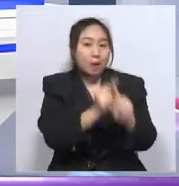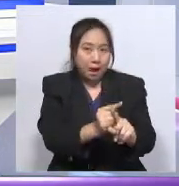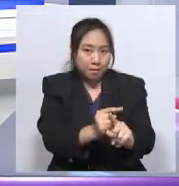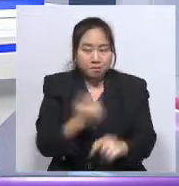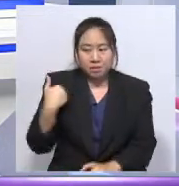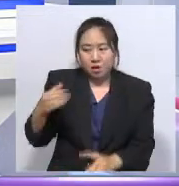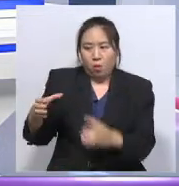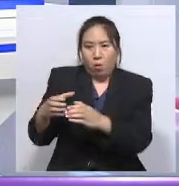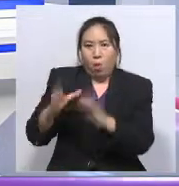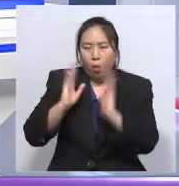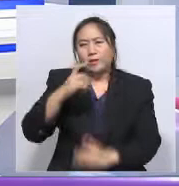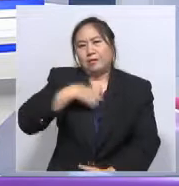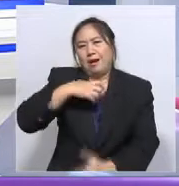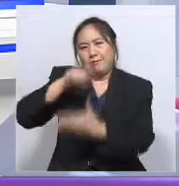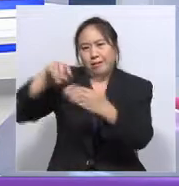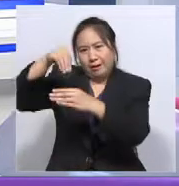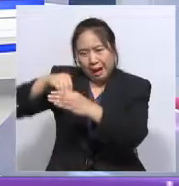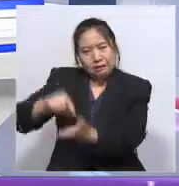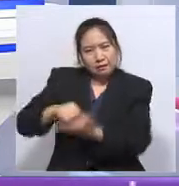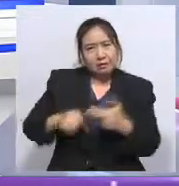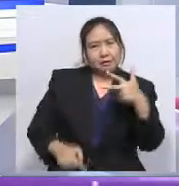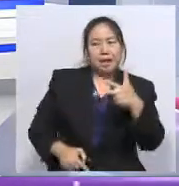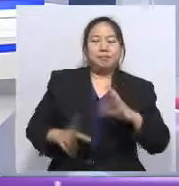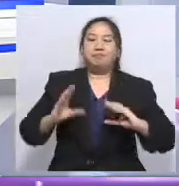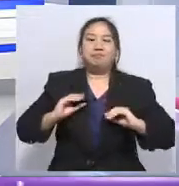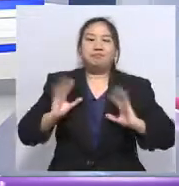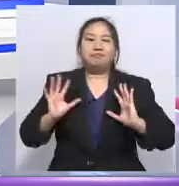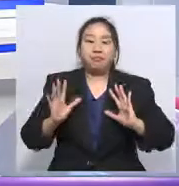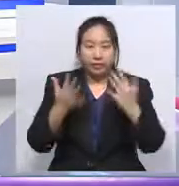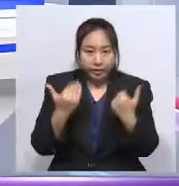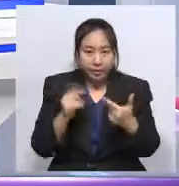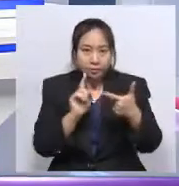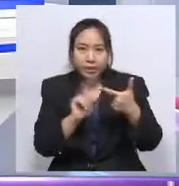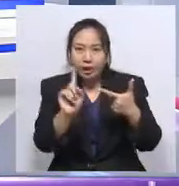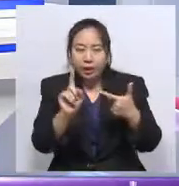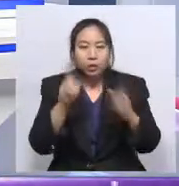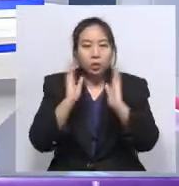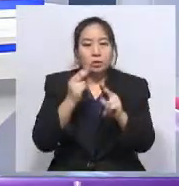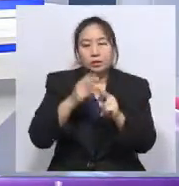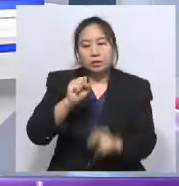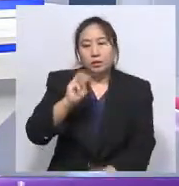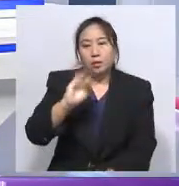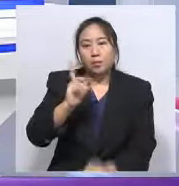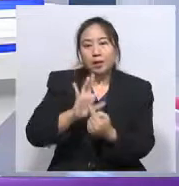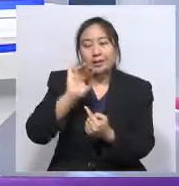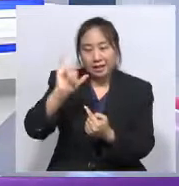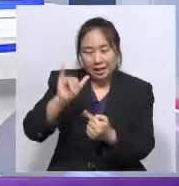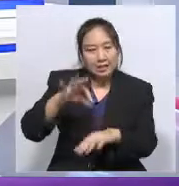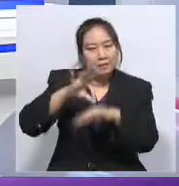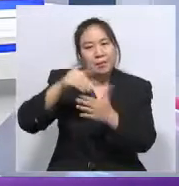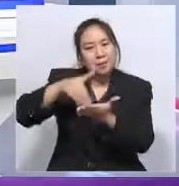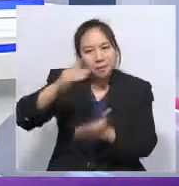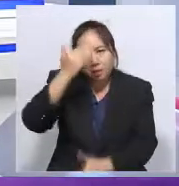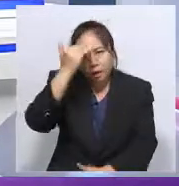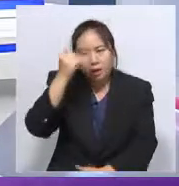สนอของกลุ่มคนอยากเลือกตั้งส่วนอีกหนึ่งประเด็นนะครับเรื่องของการปลดของตัวนายสมชัยนะครับก็เพื่อที่จะไม่ให้เกิดความสับส